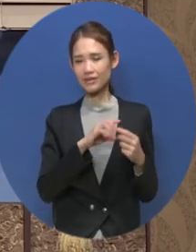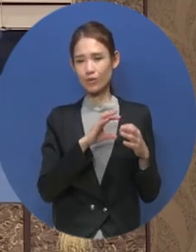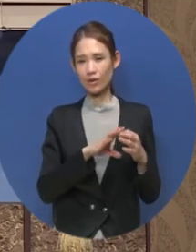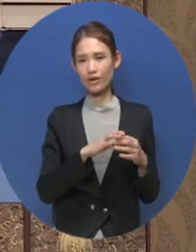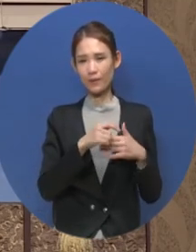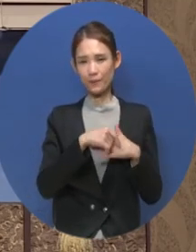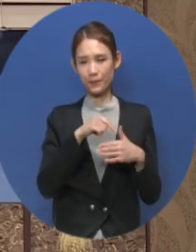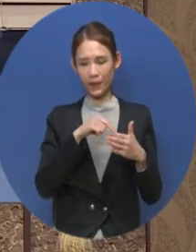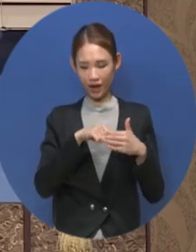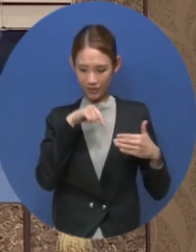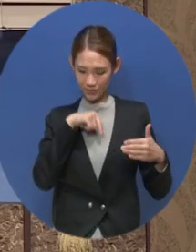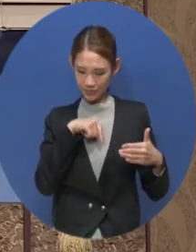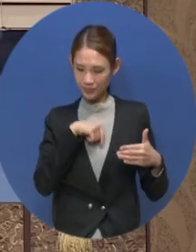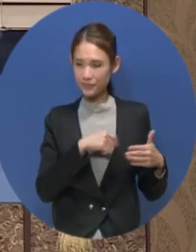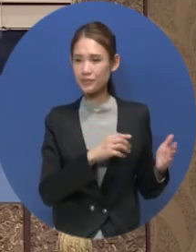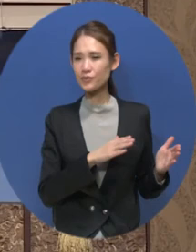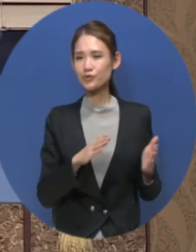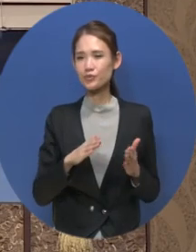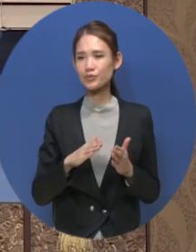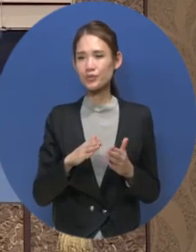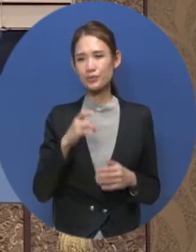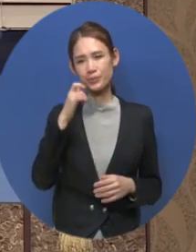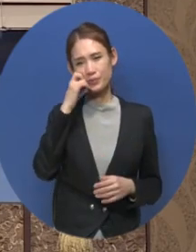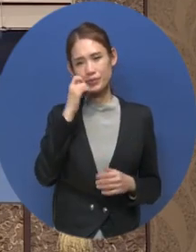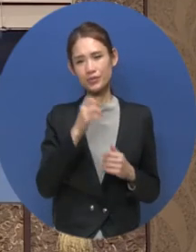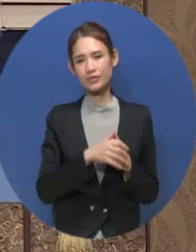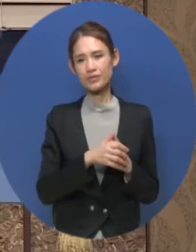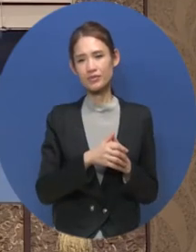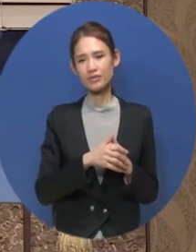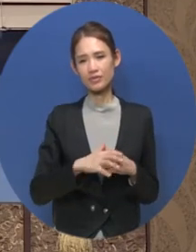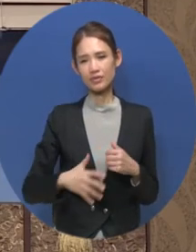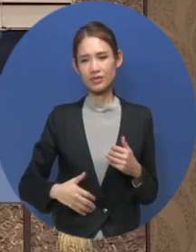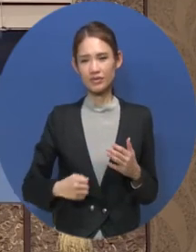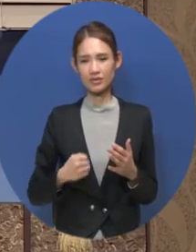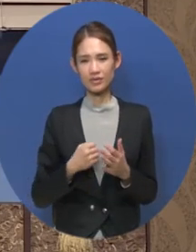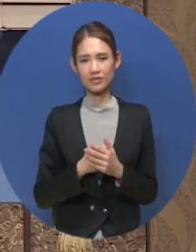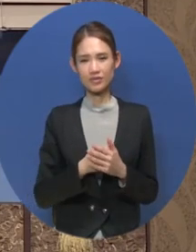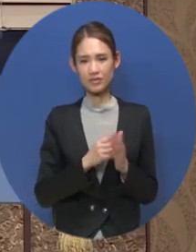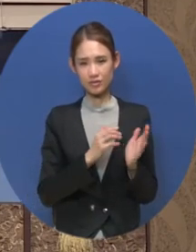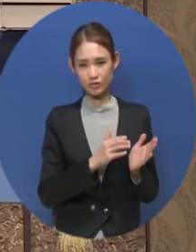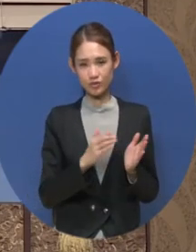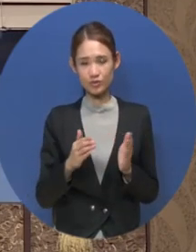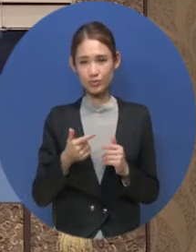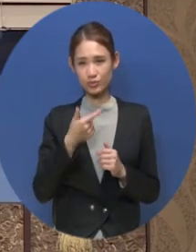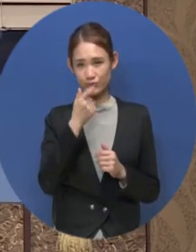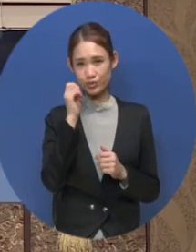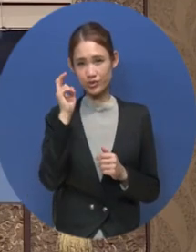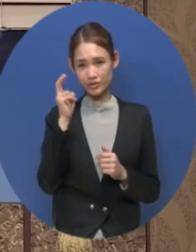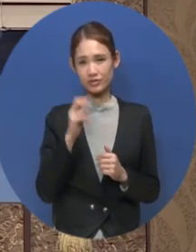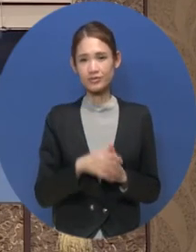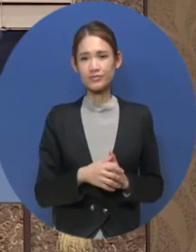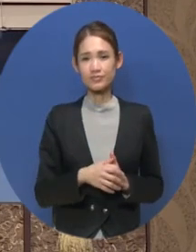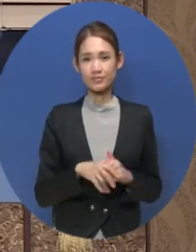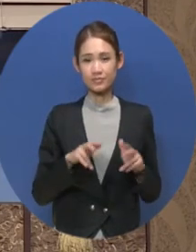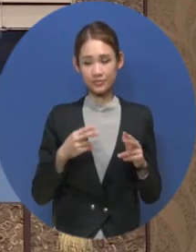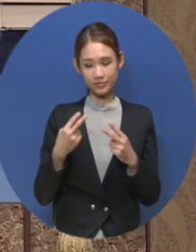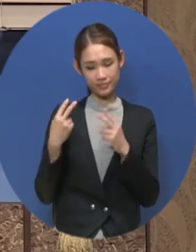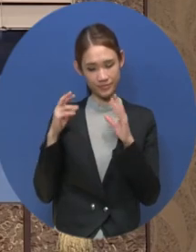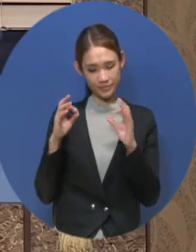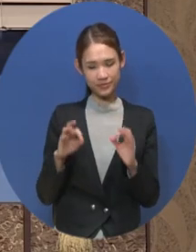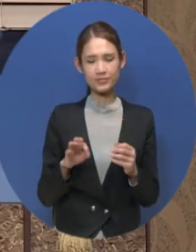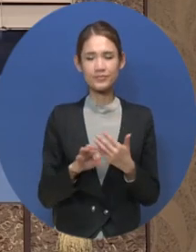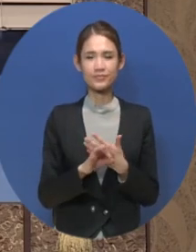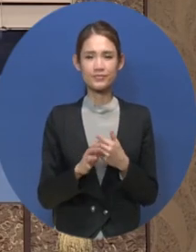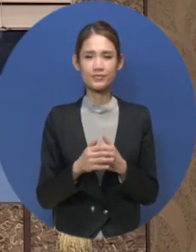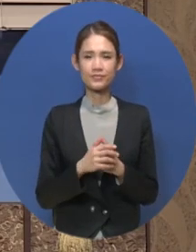제 마음의 준비를 못했던 것 같아요. 네. 그러니까 챔피언이 될 수 있는 준비가 덜 됐다고 생각을 합니다. 지금 돌이켜 보면 네.